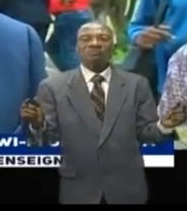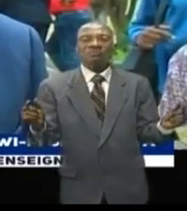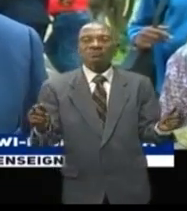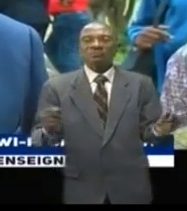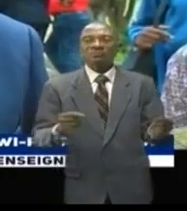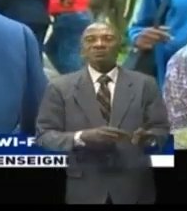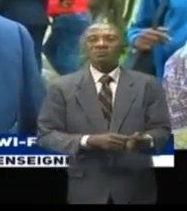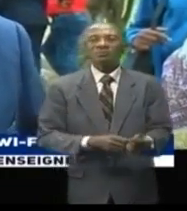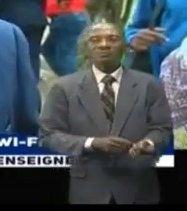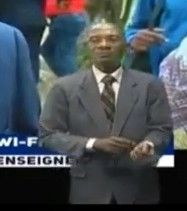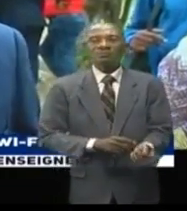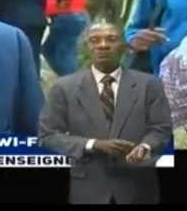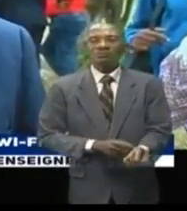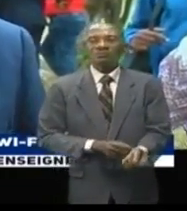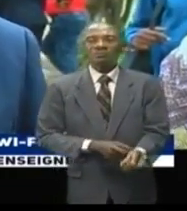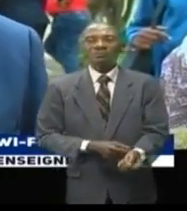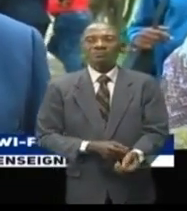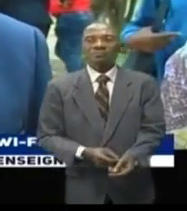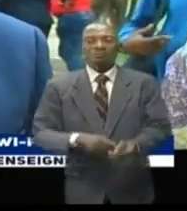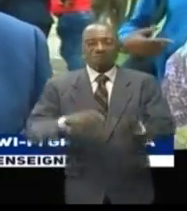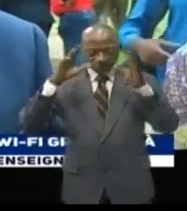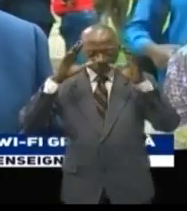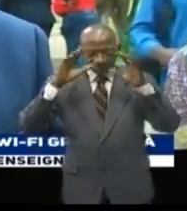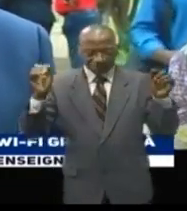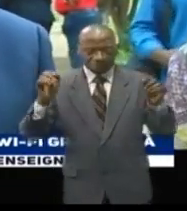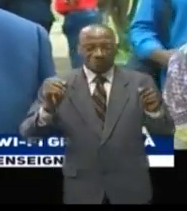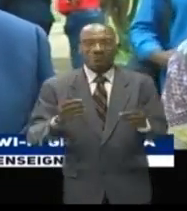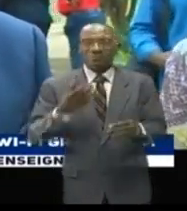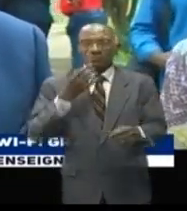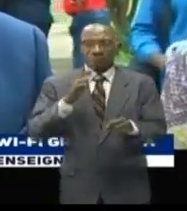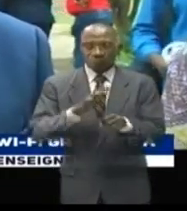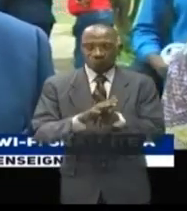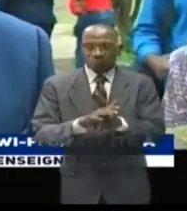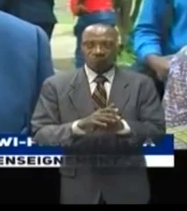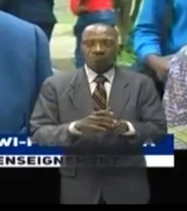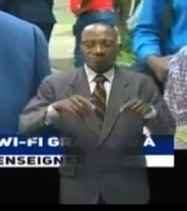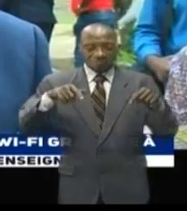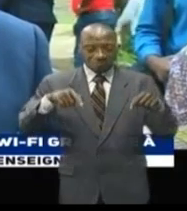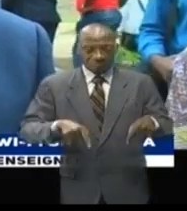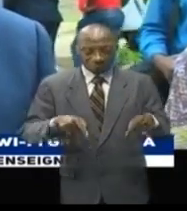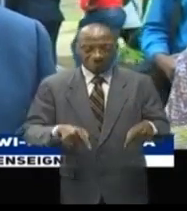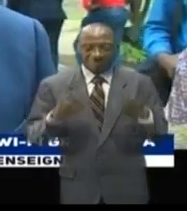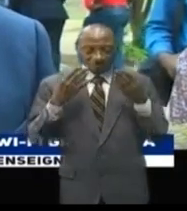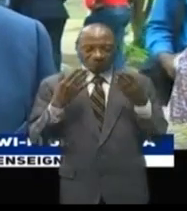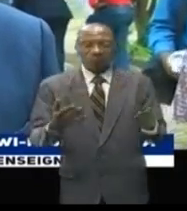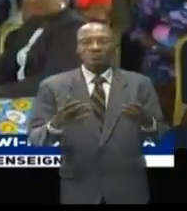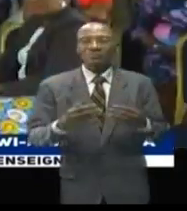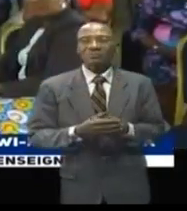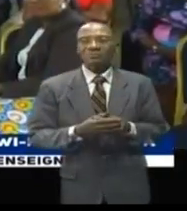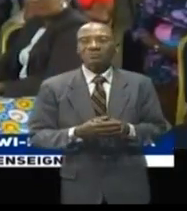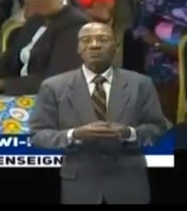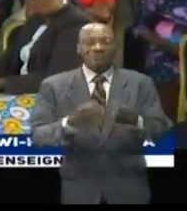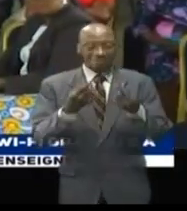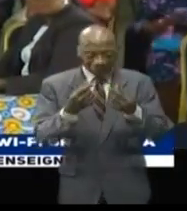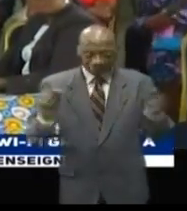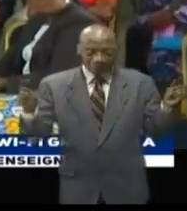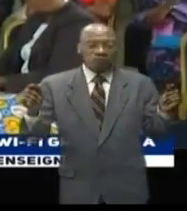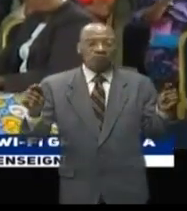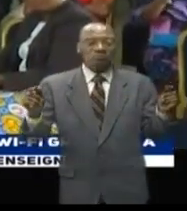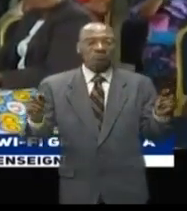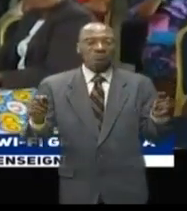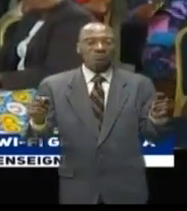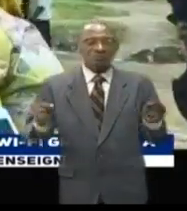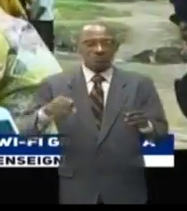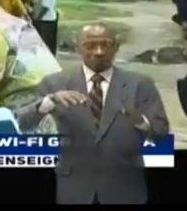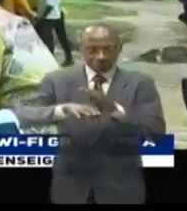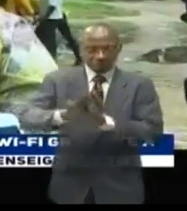d'accéder à des milliers d'ouvrages des milliers d'articles et c'est la gratuitement au lieu de